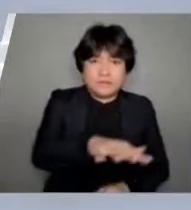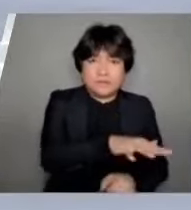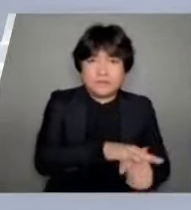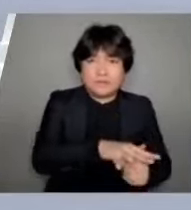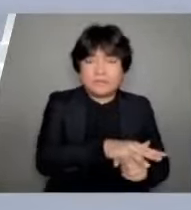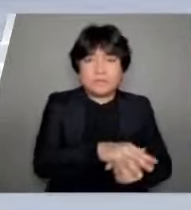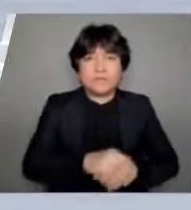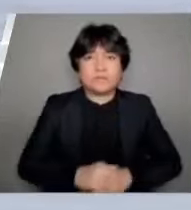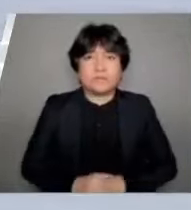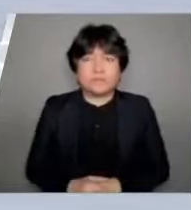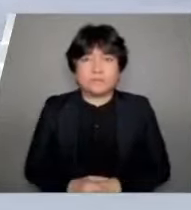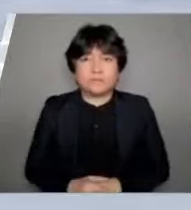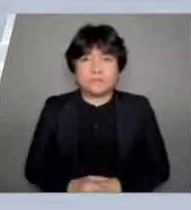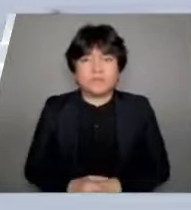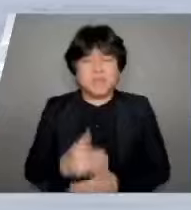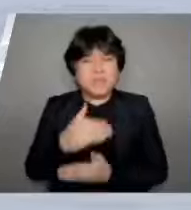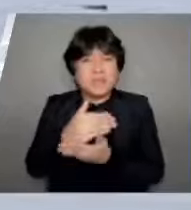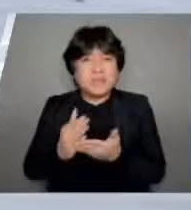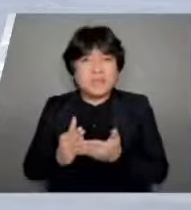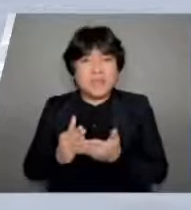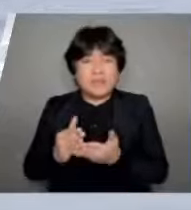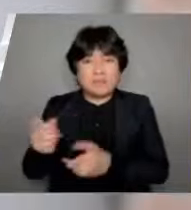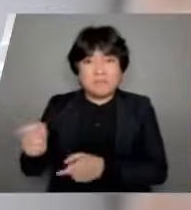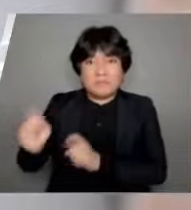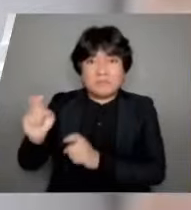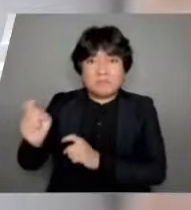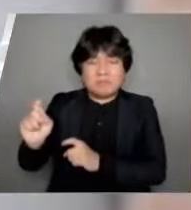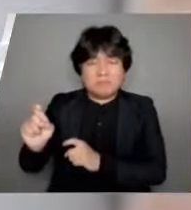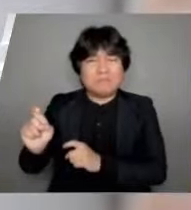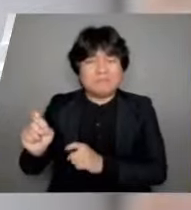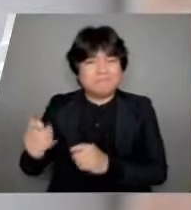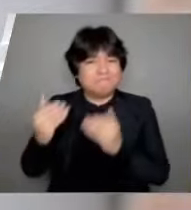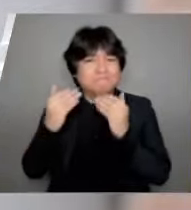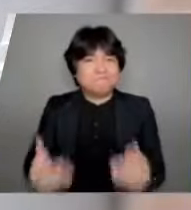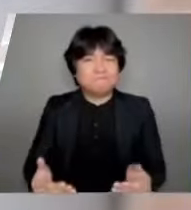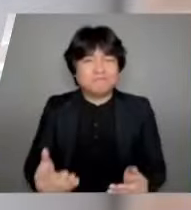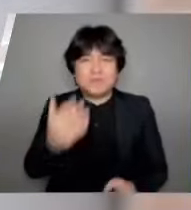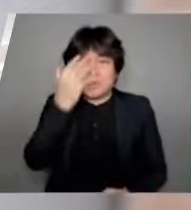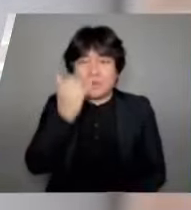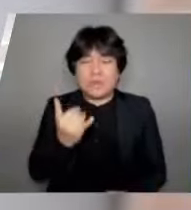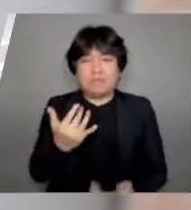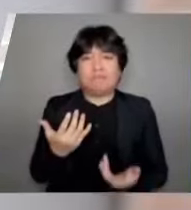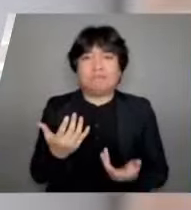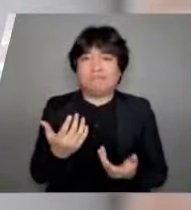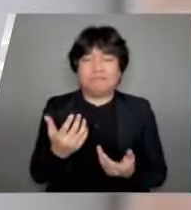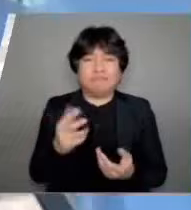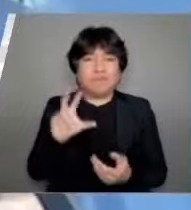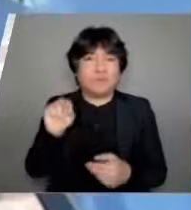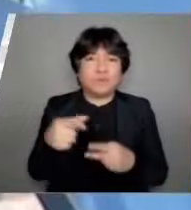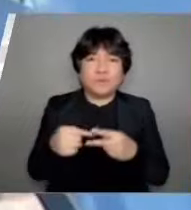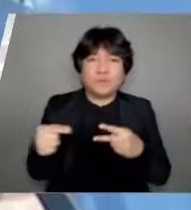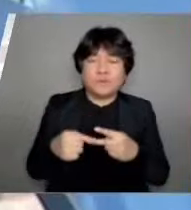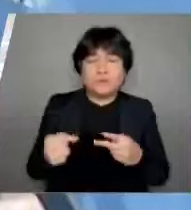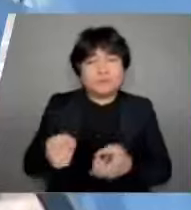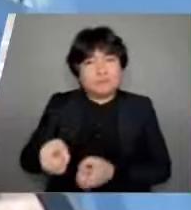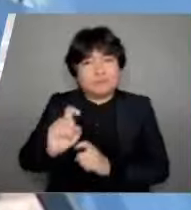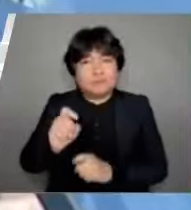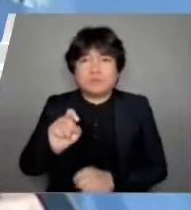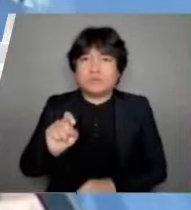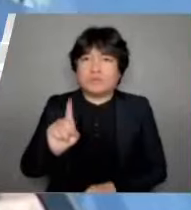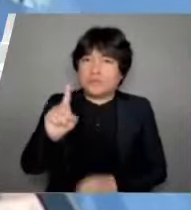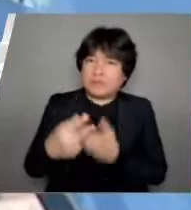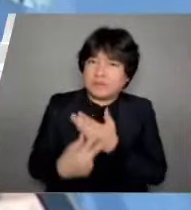ilang napipilitan pa rin mangisda. Magtataga na lang kami pa kilo-kilo. Minsan mga 2 kilo, pwede na pambilang bigas. Pagka